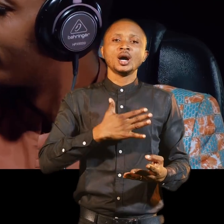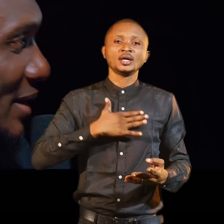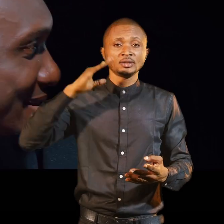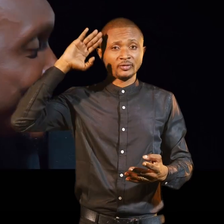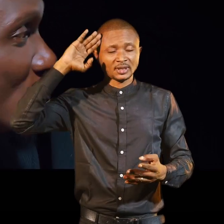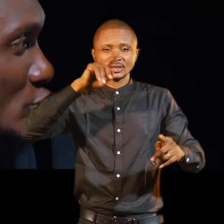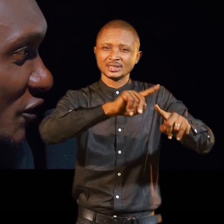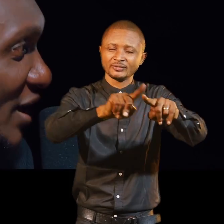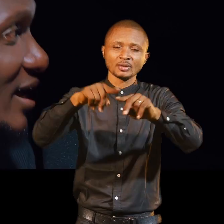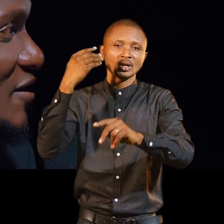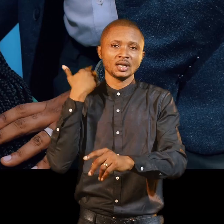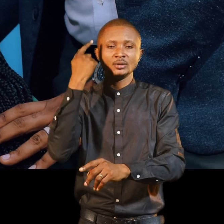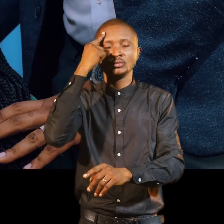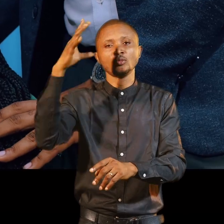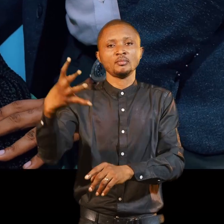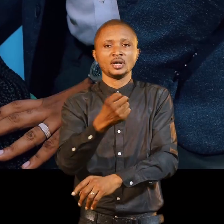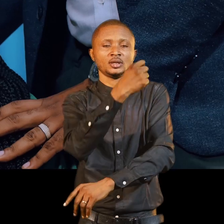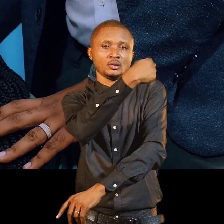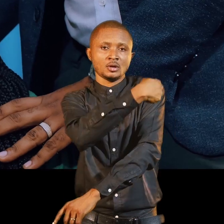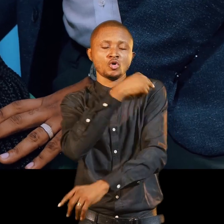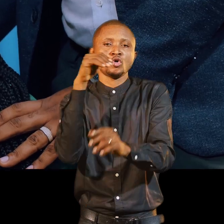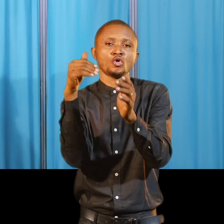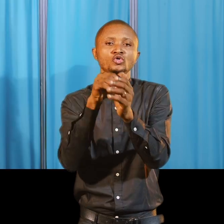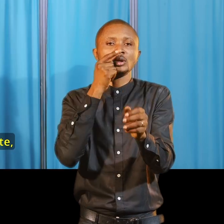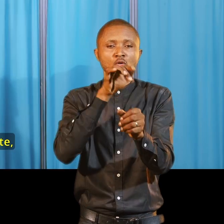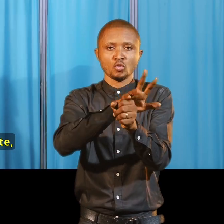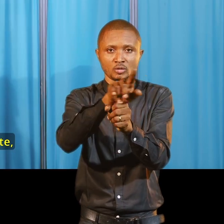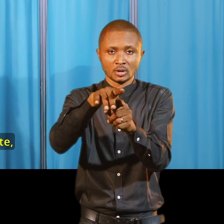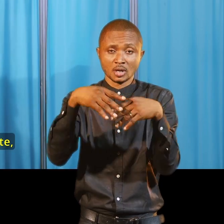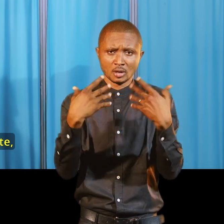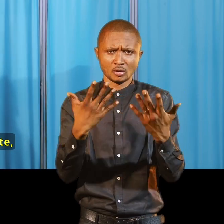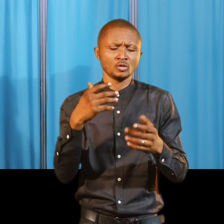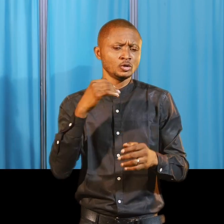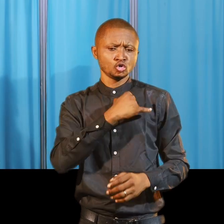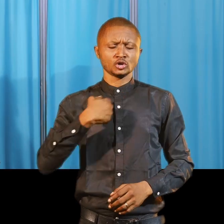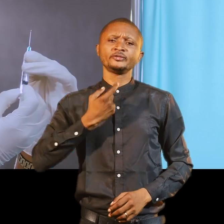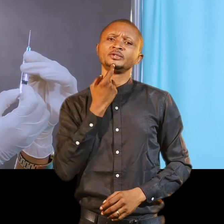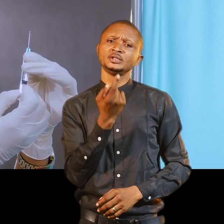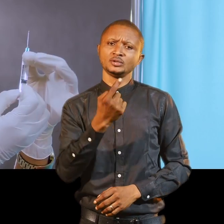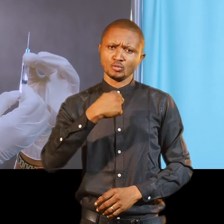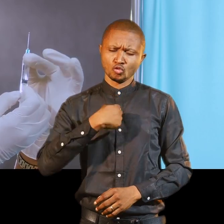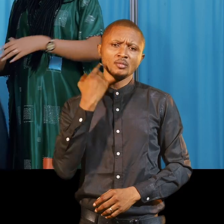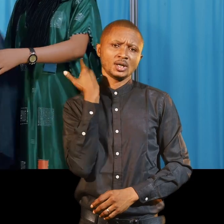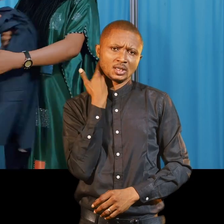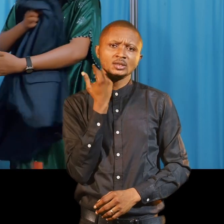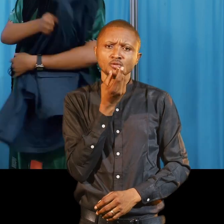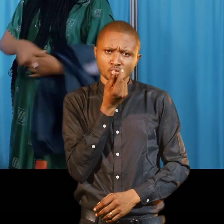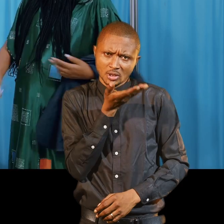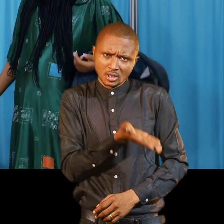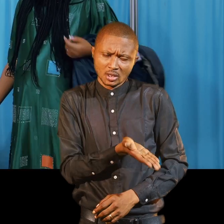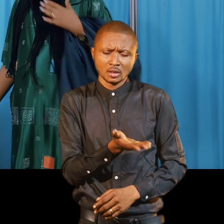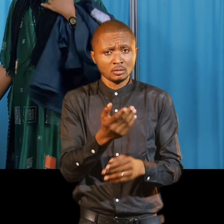asthme, VIH, sida. Ne masama manga bangate bisalu ya COVID-19. Josefu wakwanda muna. Ndimu wakwangata chisalu lelu anye.